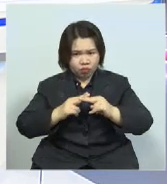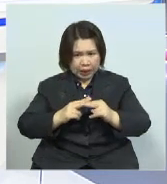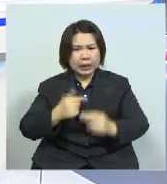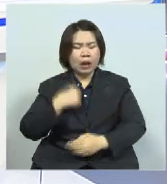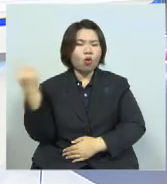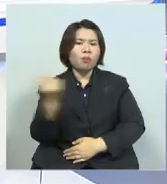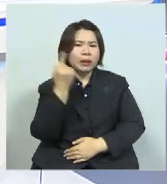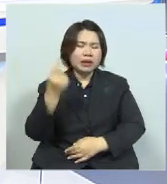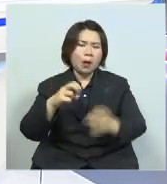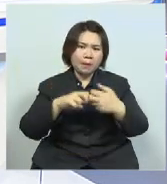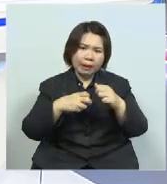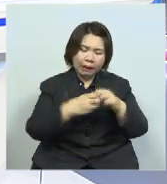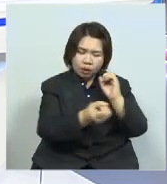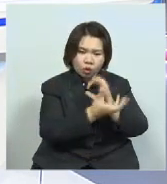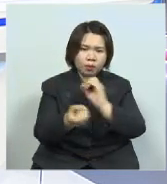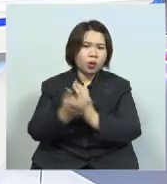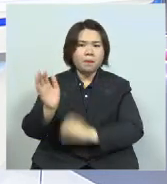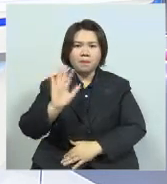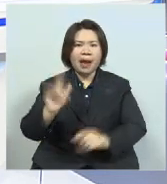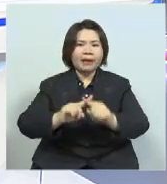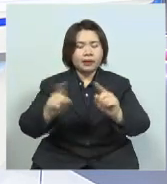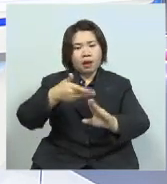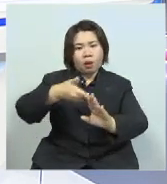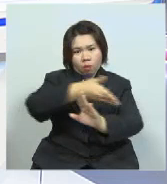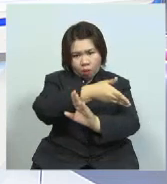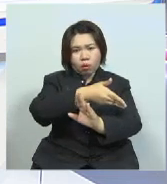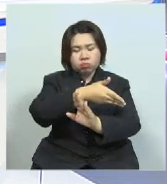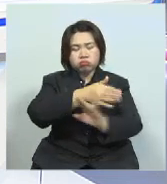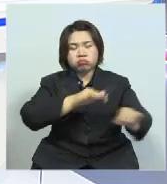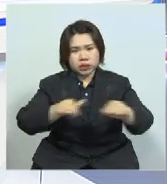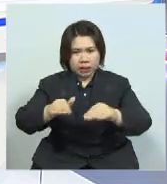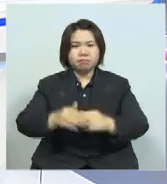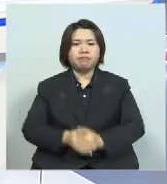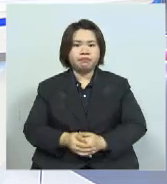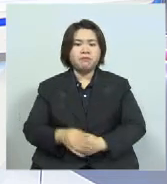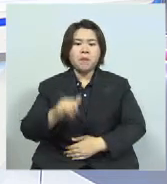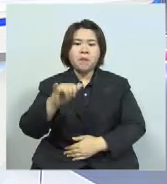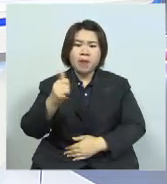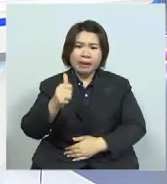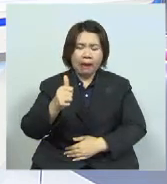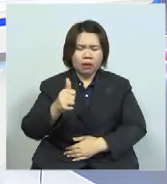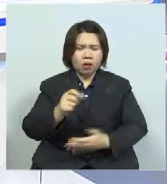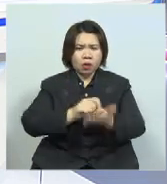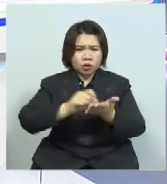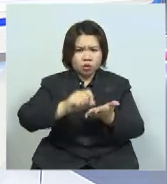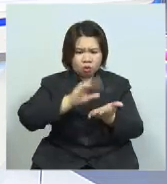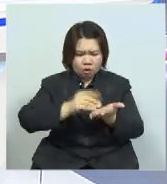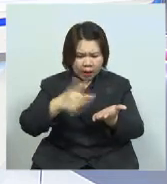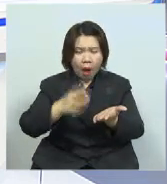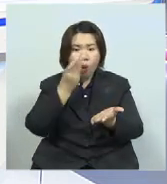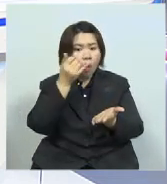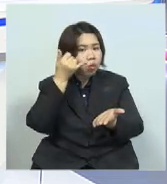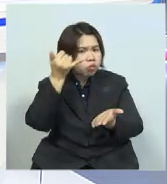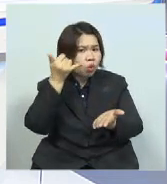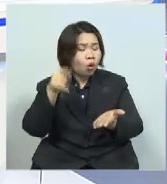ร เราไปเที่ยวเราไม่อยากให้มีเหตุการณ์แบบนี้เกิดขึ้นแต่ถ้ามีเนี่ยก็จะได้แก้ปัญหาได้ทันท่วงที หรือไม่บางทีจดเบอร์มาแล้วว่าถ้ายังไม่ชัวร์จริงๆนะลองโทรเลย